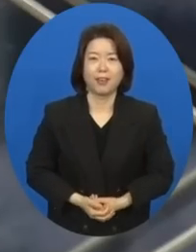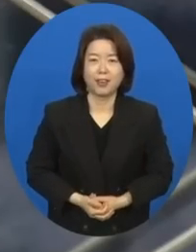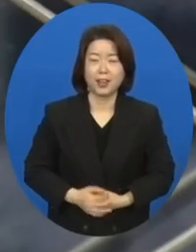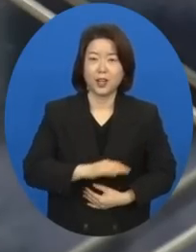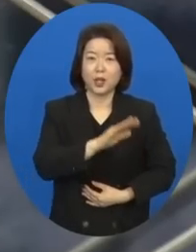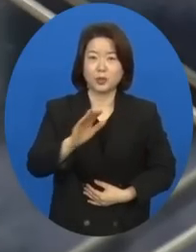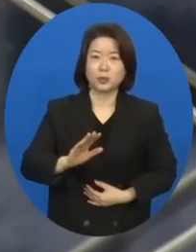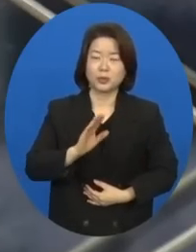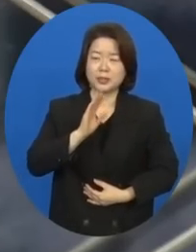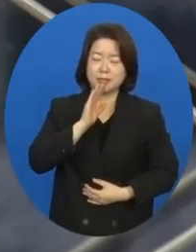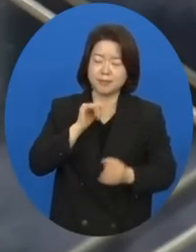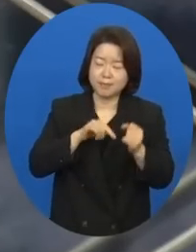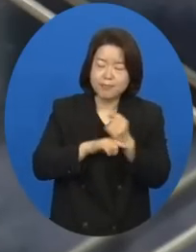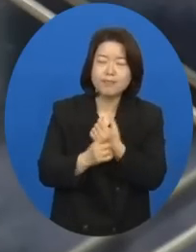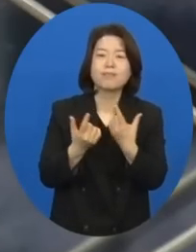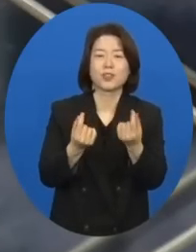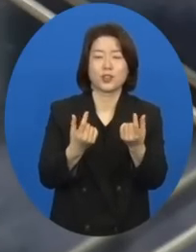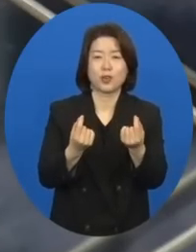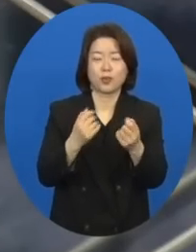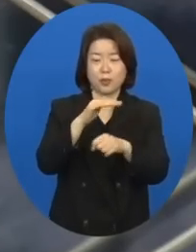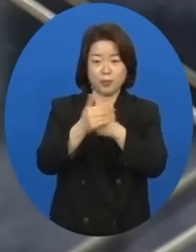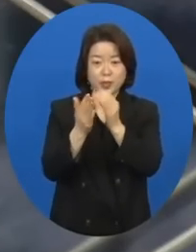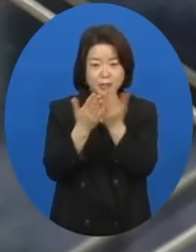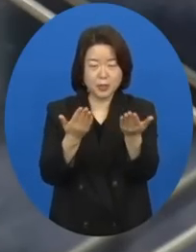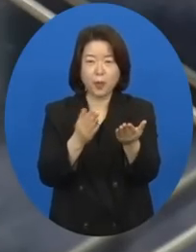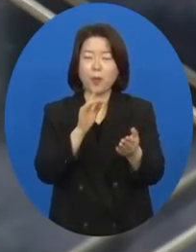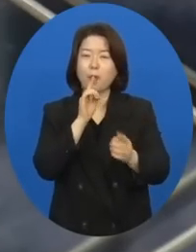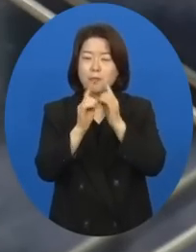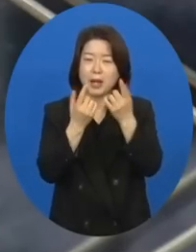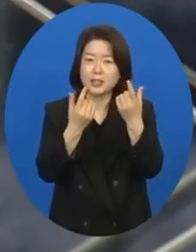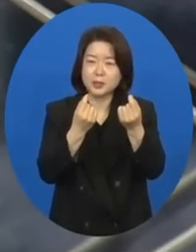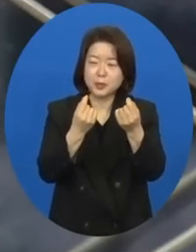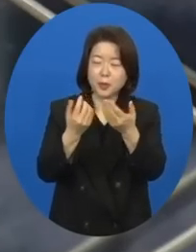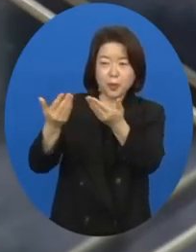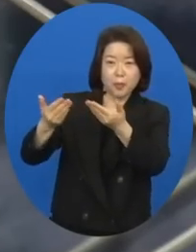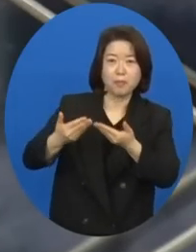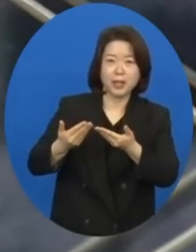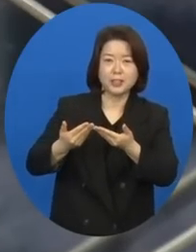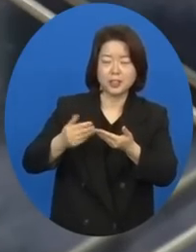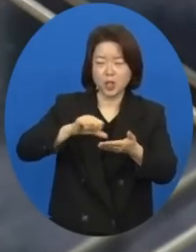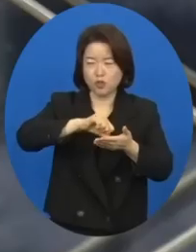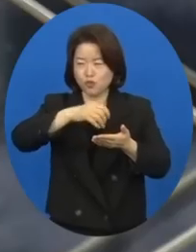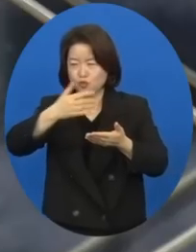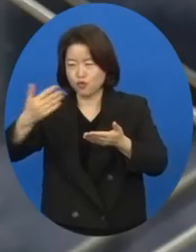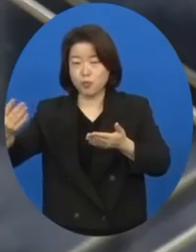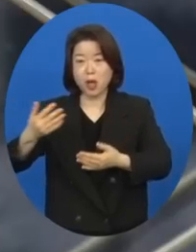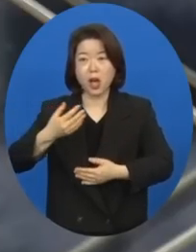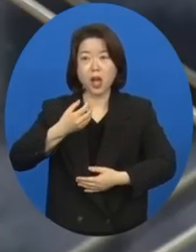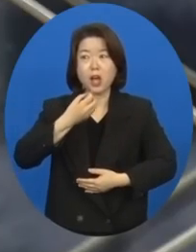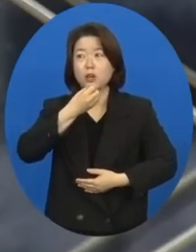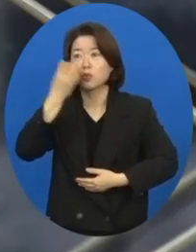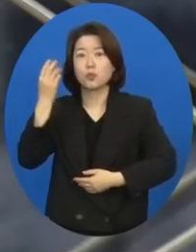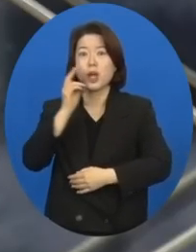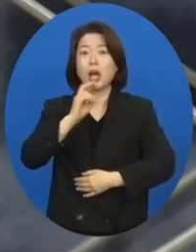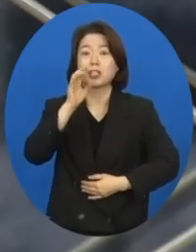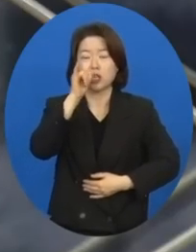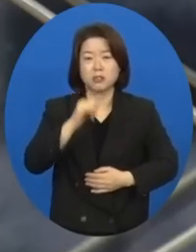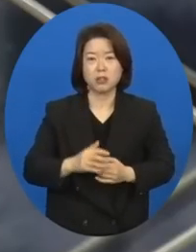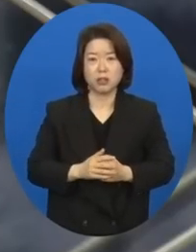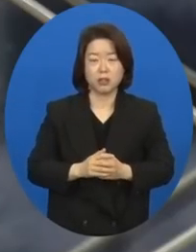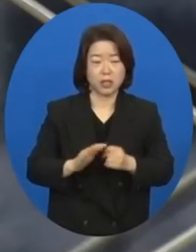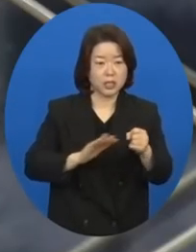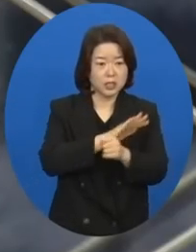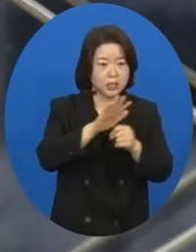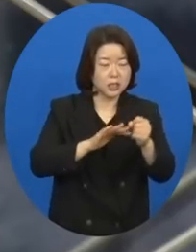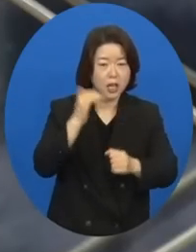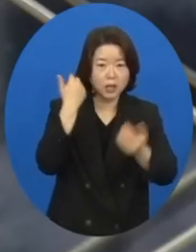정말 진리처럼 성경 말씀처럼 받아들이는 유명한 유행가 가사가 하나 있죠. 사랑은